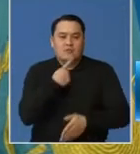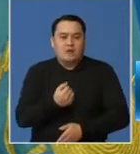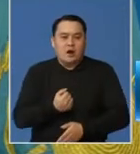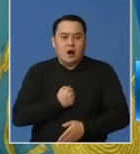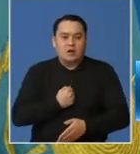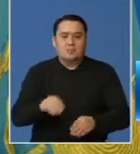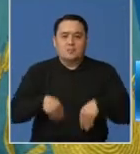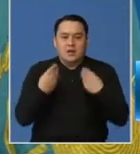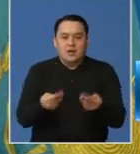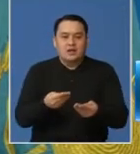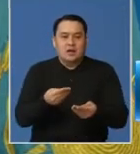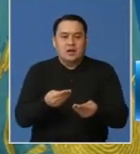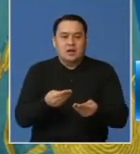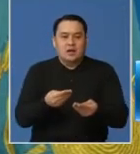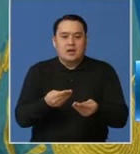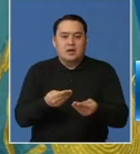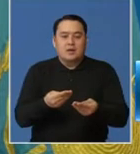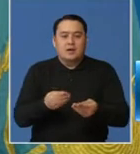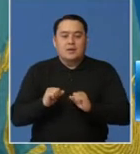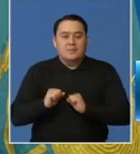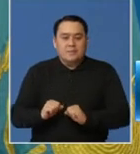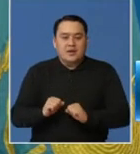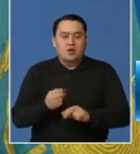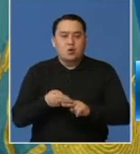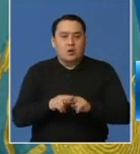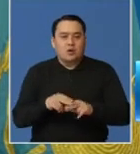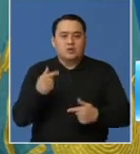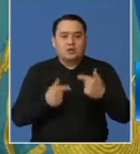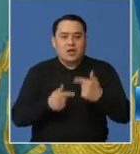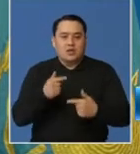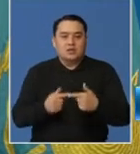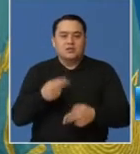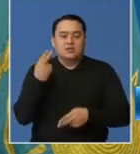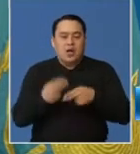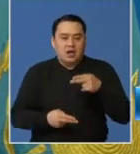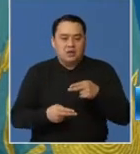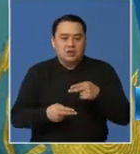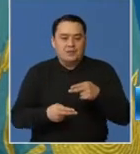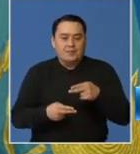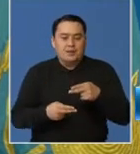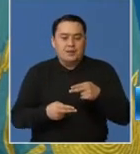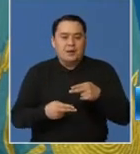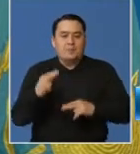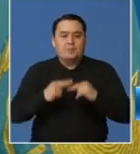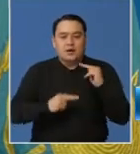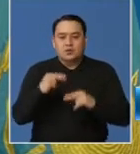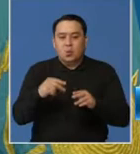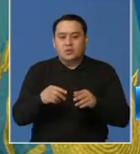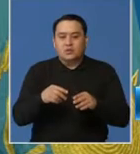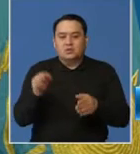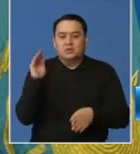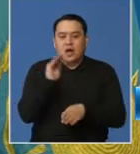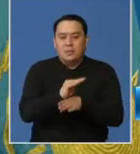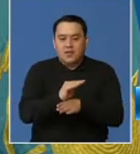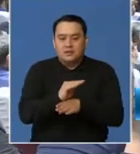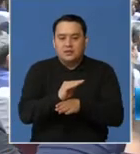нам передали. Бюрократические работы, уже тендерные процедуры заканчиваются. А также построены сети